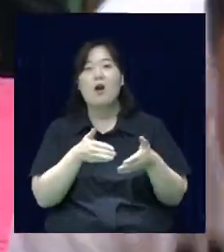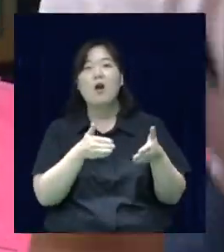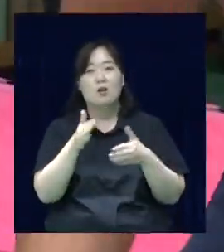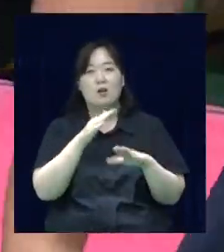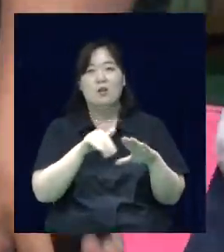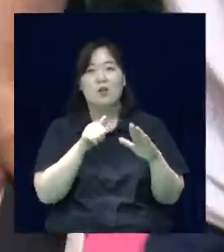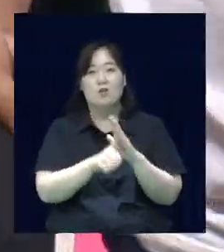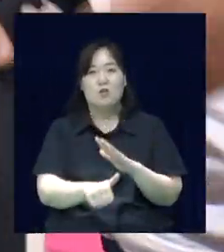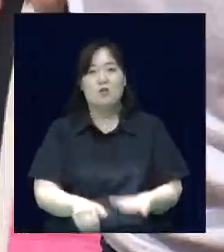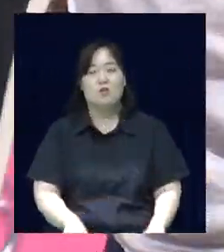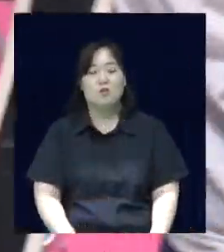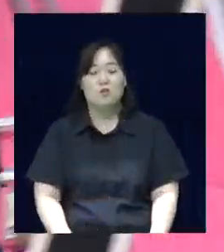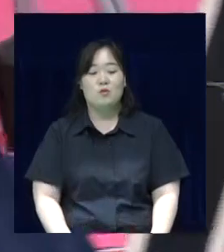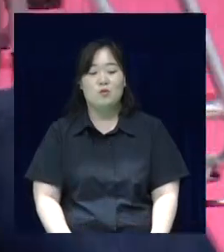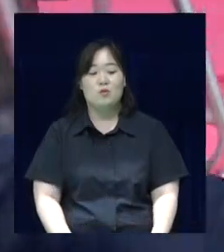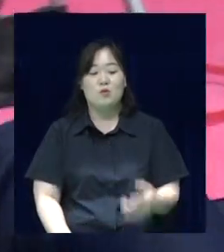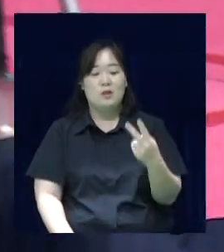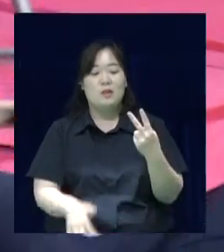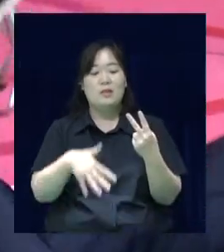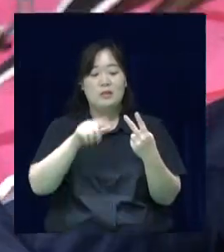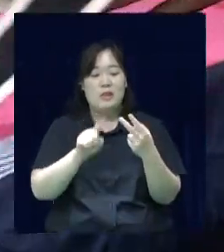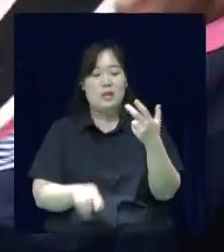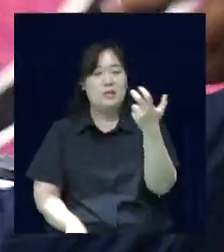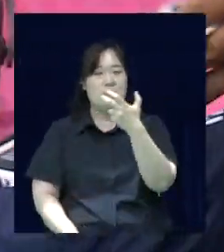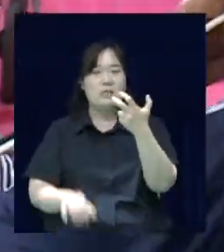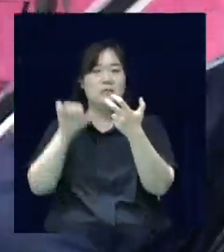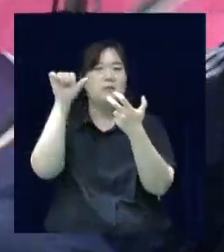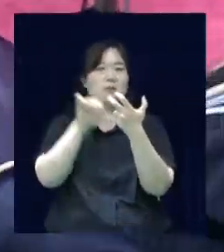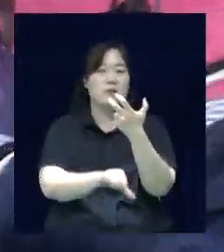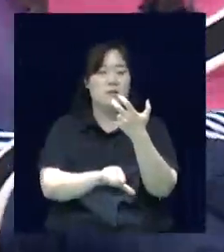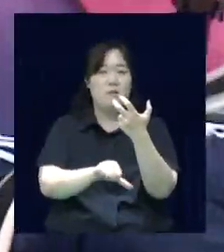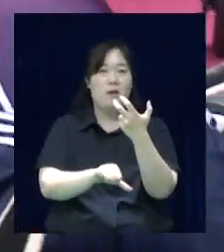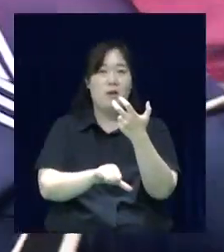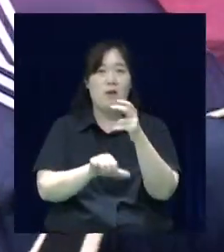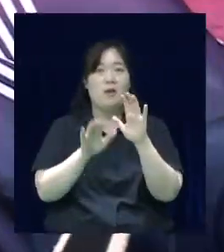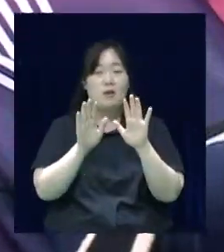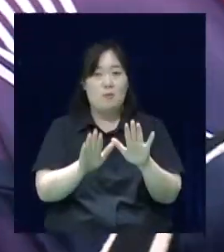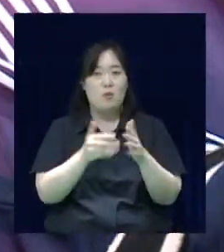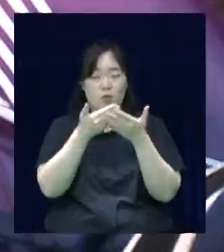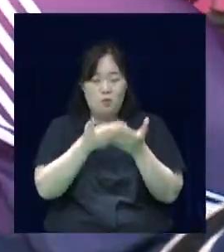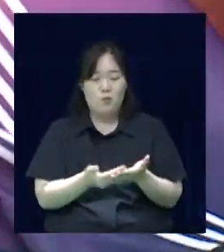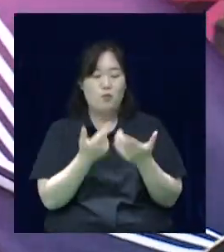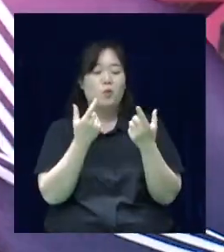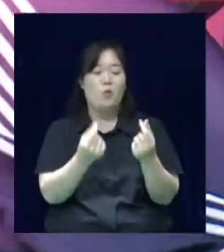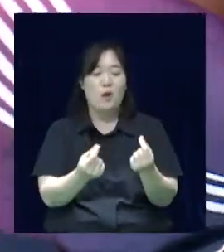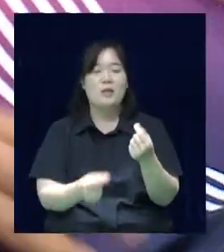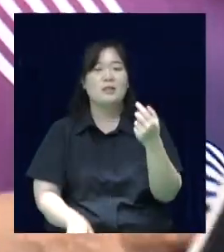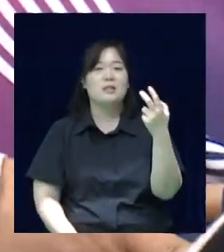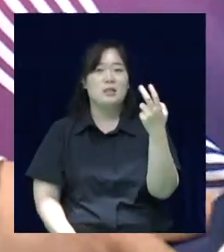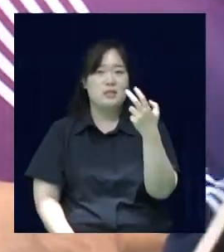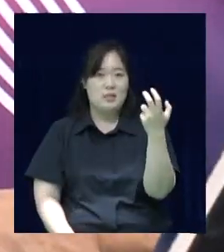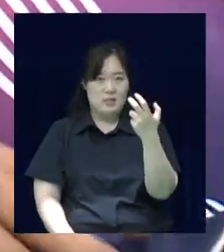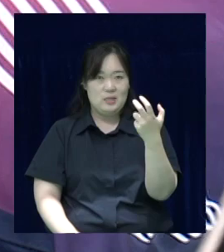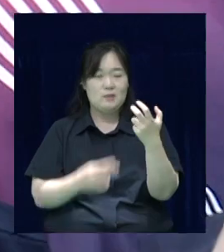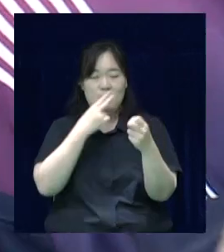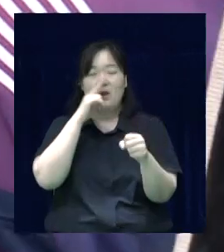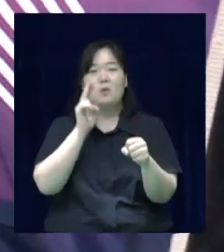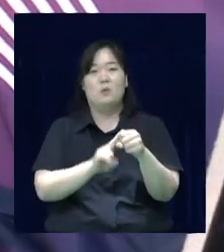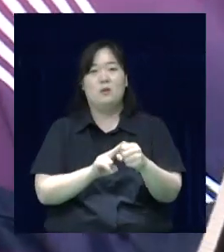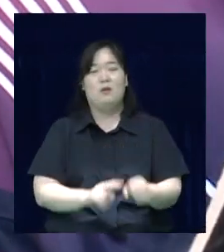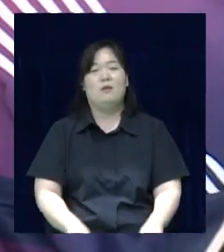앞서 2차 시도는 70kg 실패를 했었는데 일단은 중량은 똑같이 시도를 하고 있는 박영서